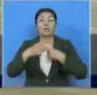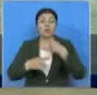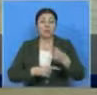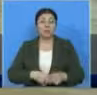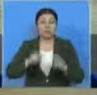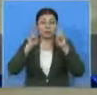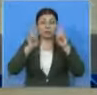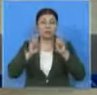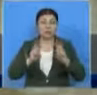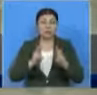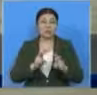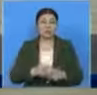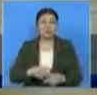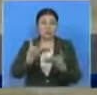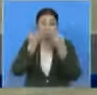сақтаңыз.